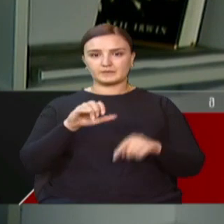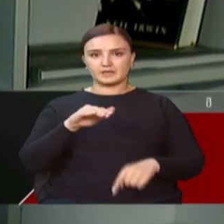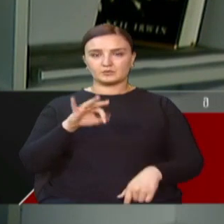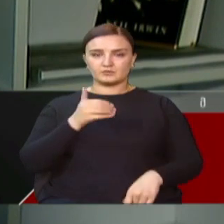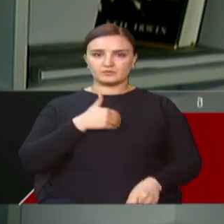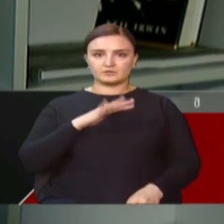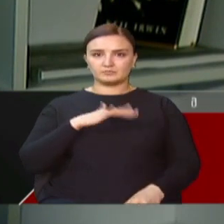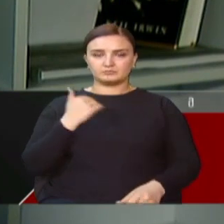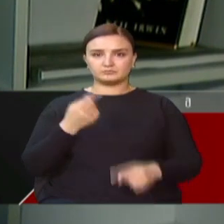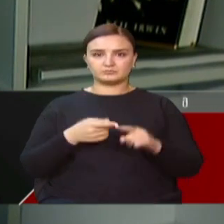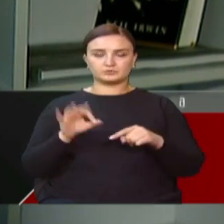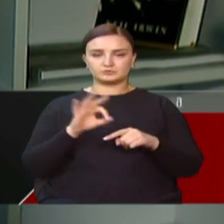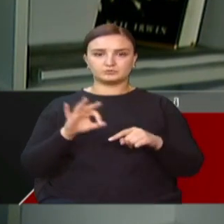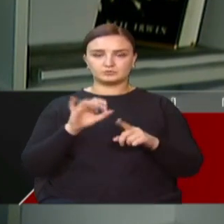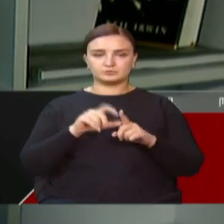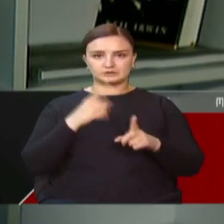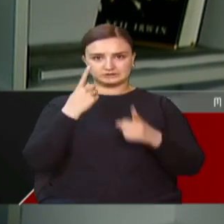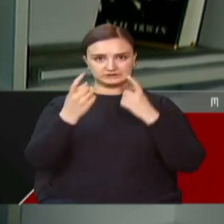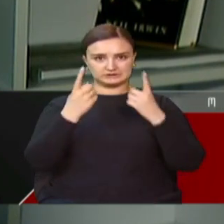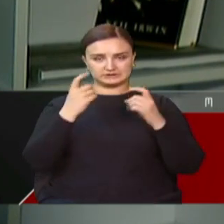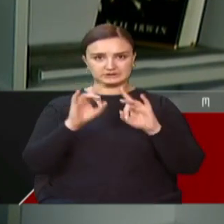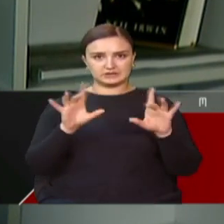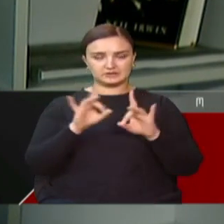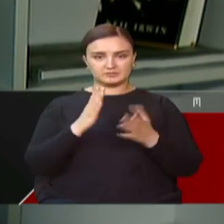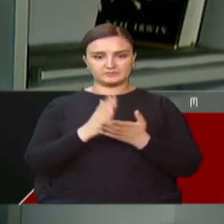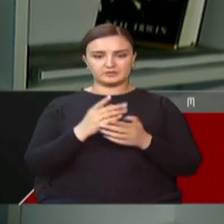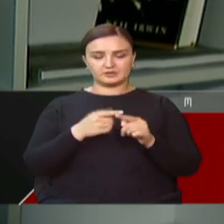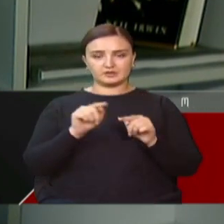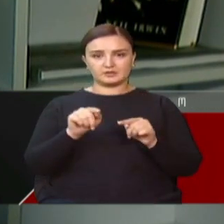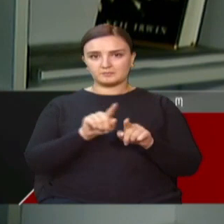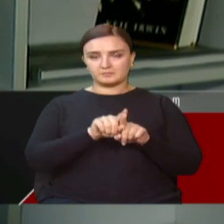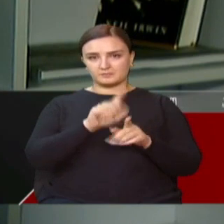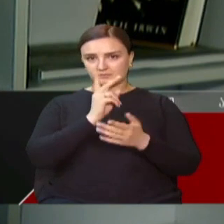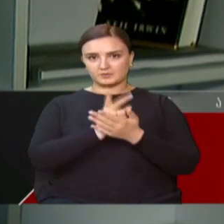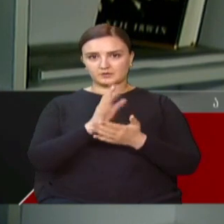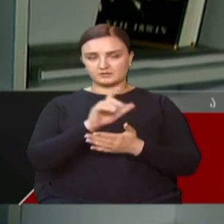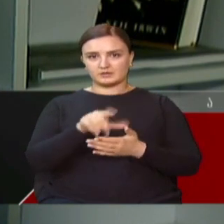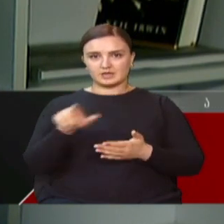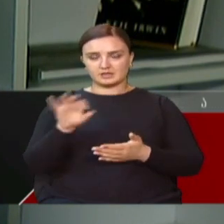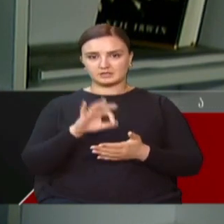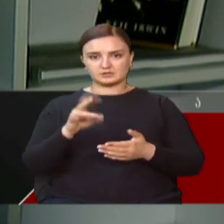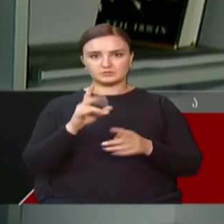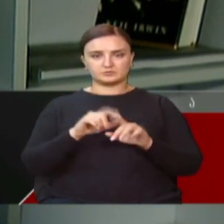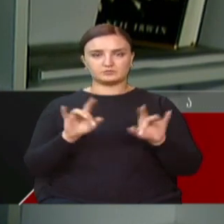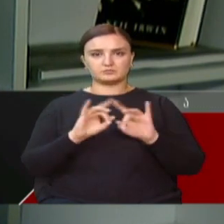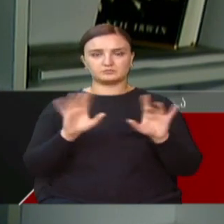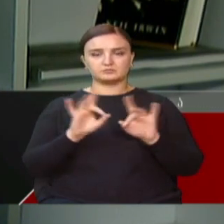თუ არ გვინდა, ამაზეც რაღაც ირიბ სიგნალებს უშვებს. ხო და ამის მიუხედავად იქნებ ხალხზე მაინც გააკეთოთ აქცენტი